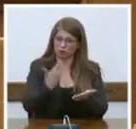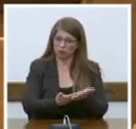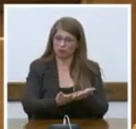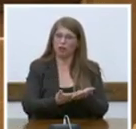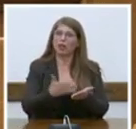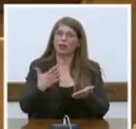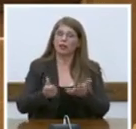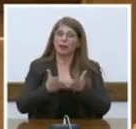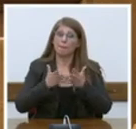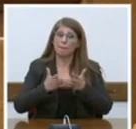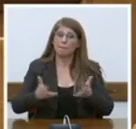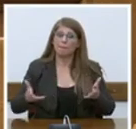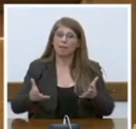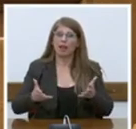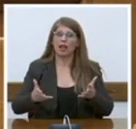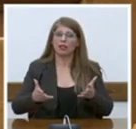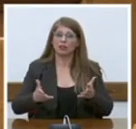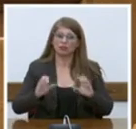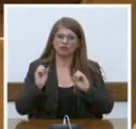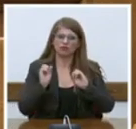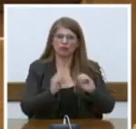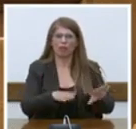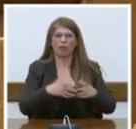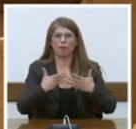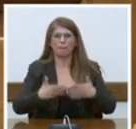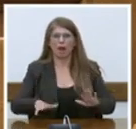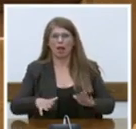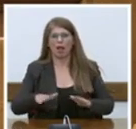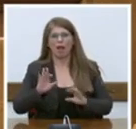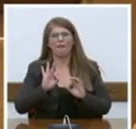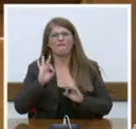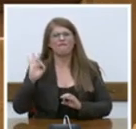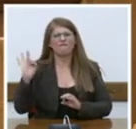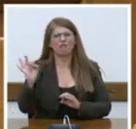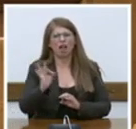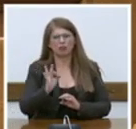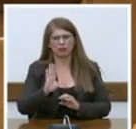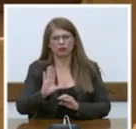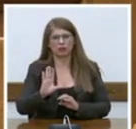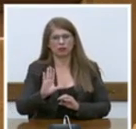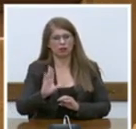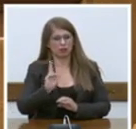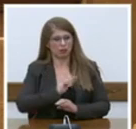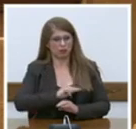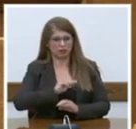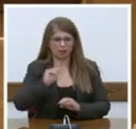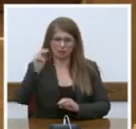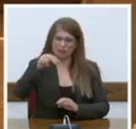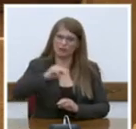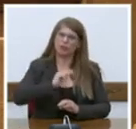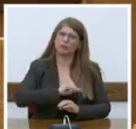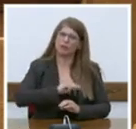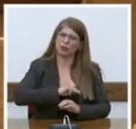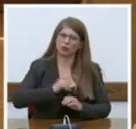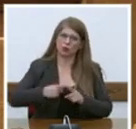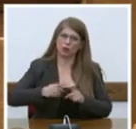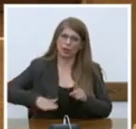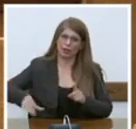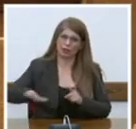οι μεγαλύτεροι ευεργέτες των φαντς, τα οποία λαϊλατούν ασταμάτητα τις περιουσίες των Ελλήνων. Σχεδόν καθημερινώς